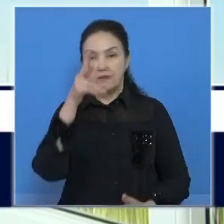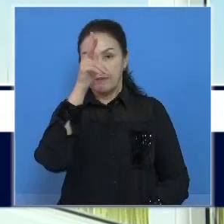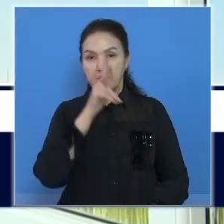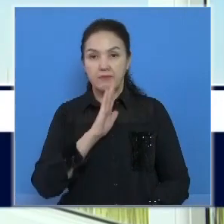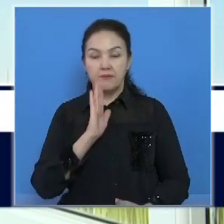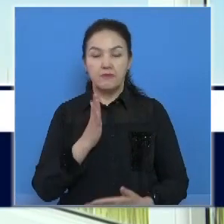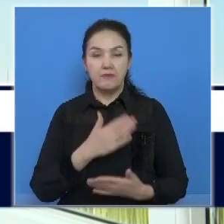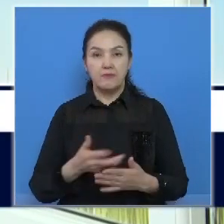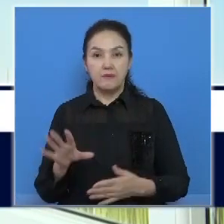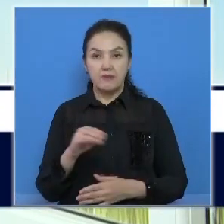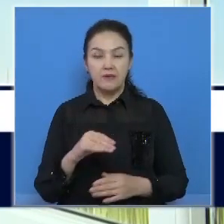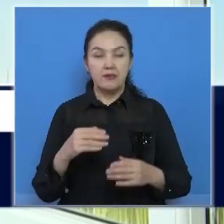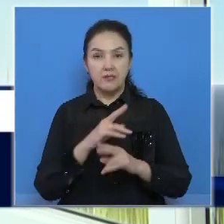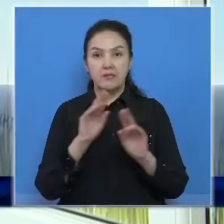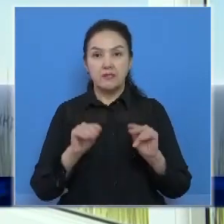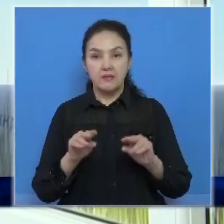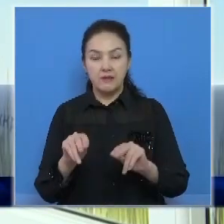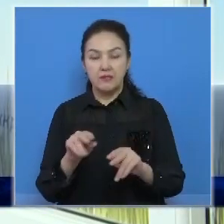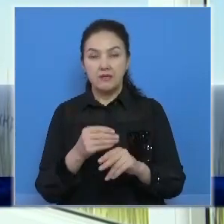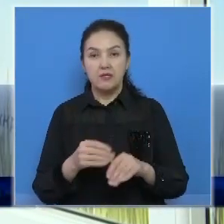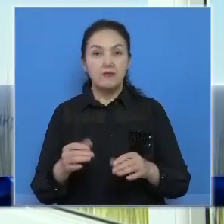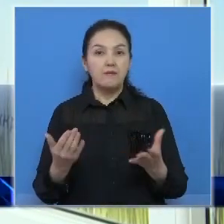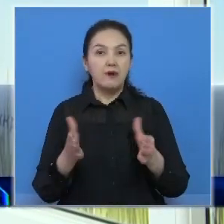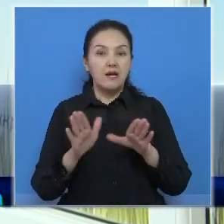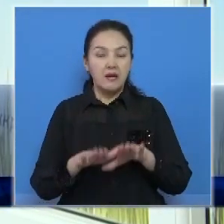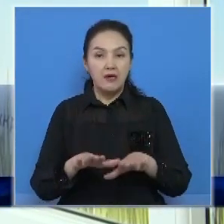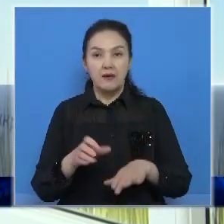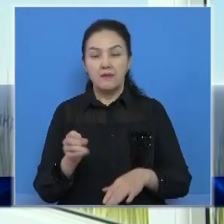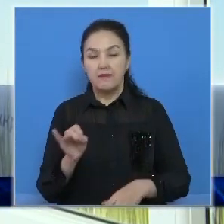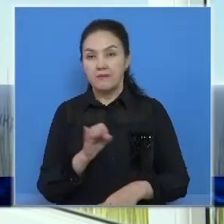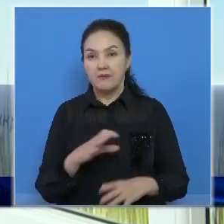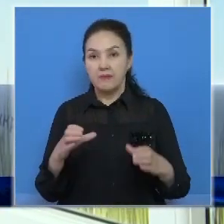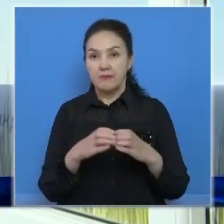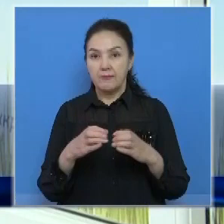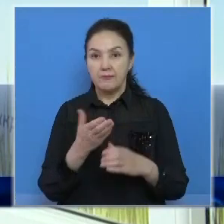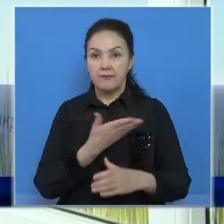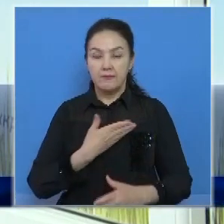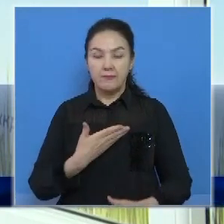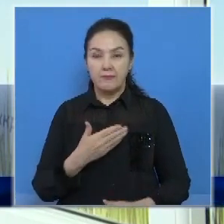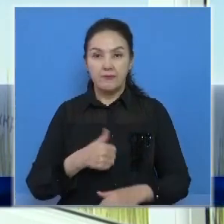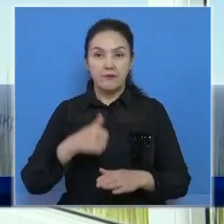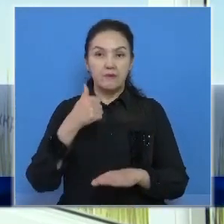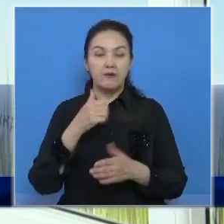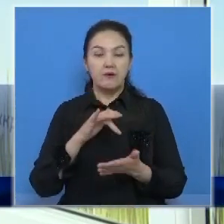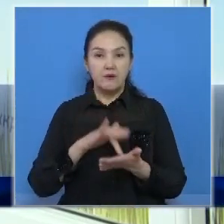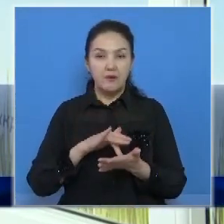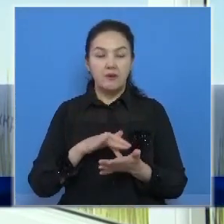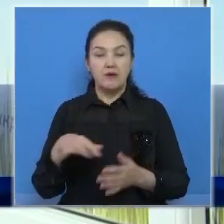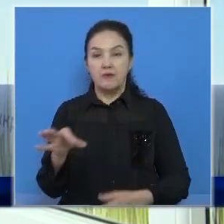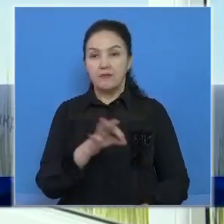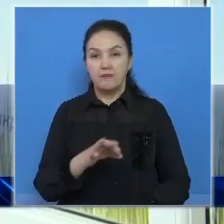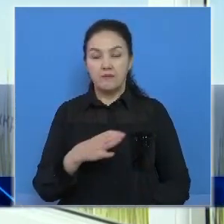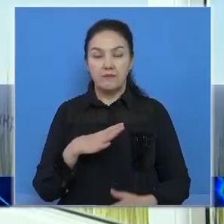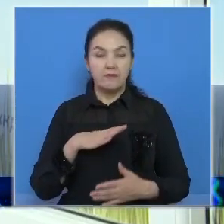будут объезжать все дачные массивы и все уязвимые группы нашего города и области.